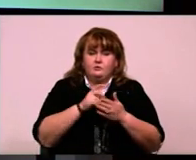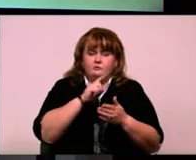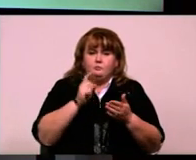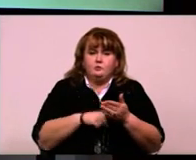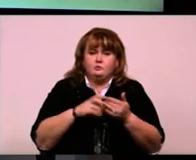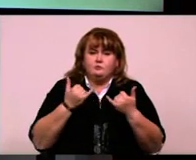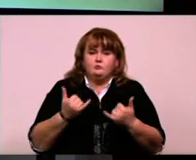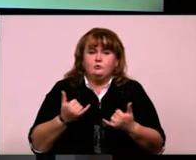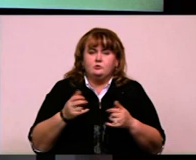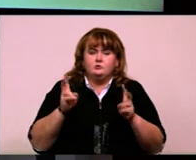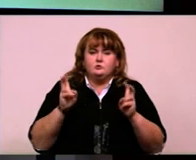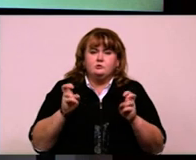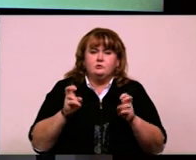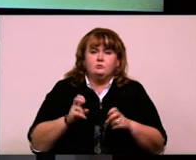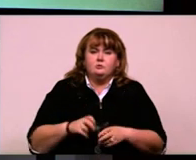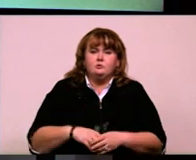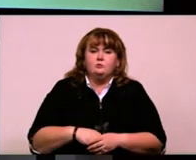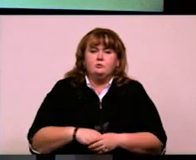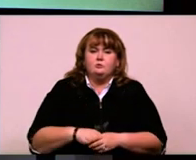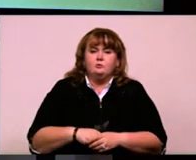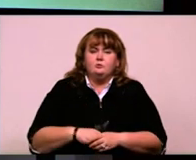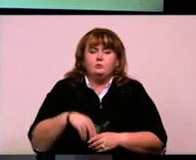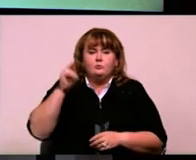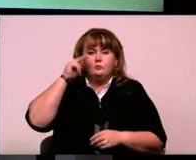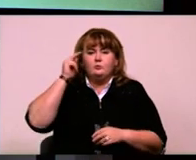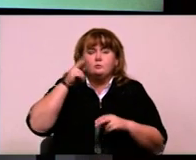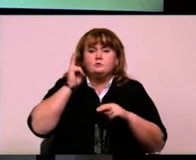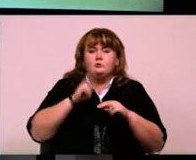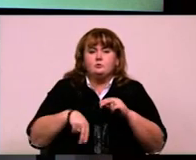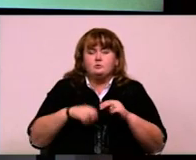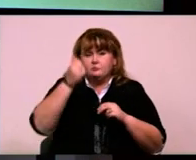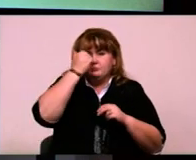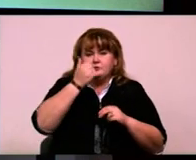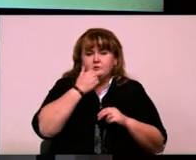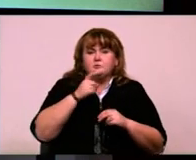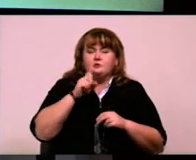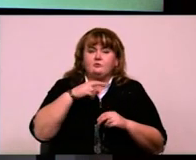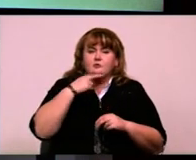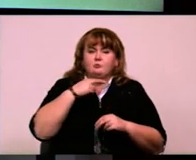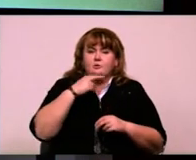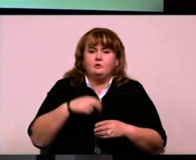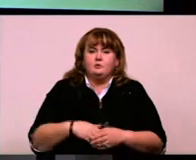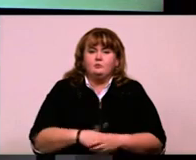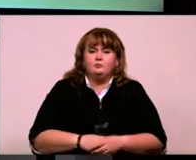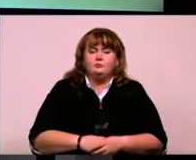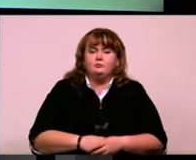вопросов по сегодняшней теме. Урок окончен. Спасибо за внимание.